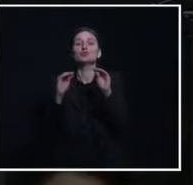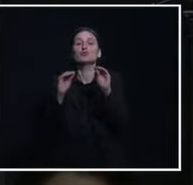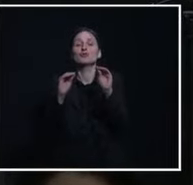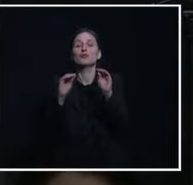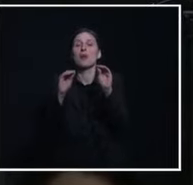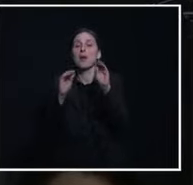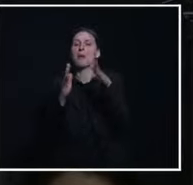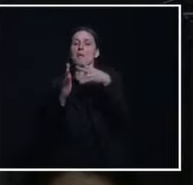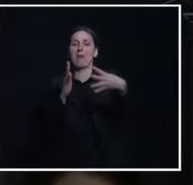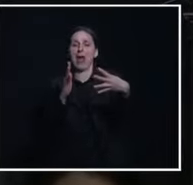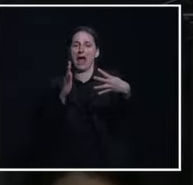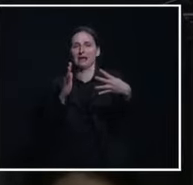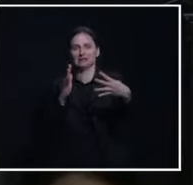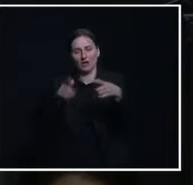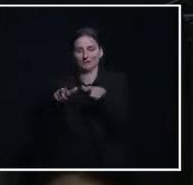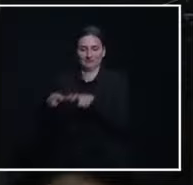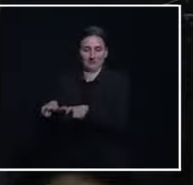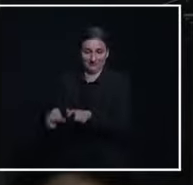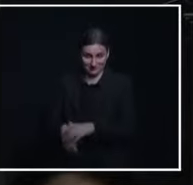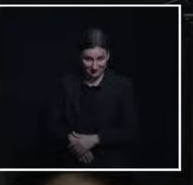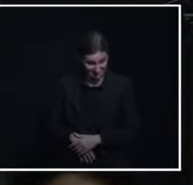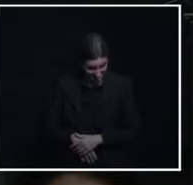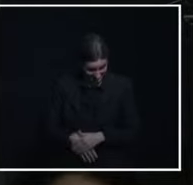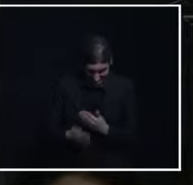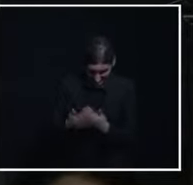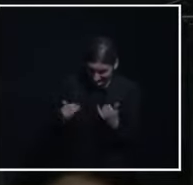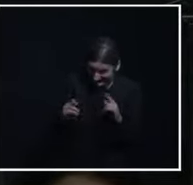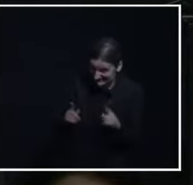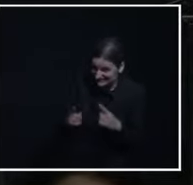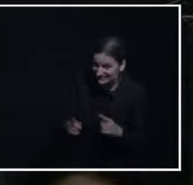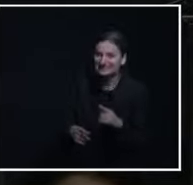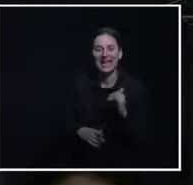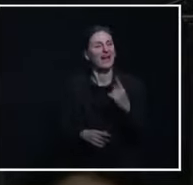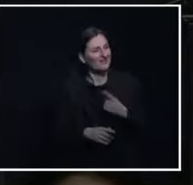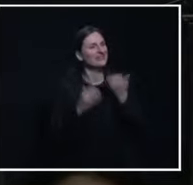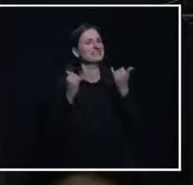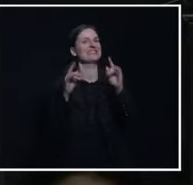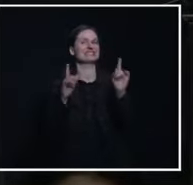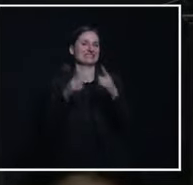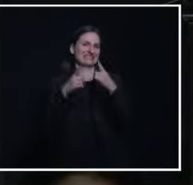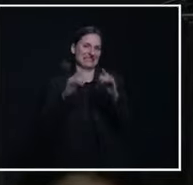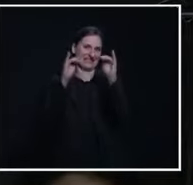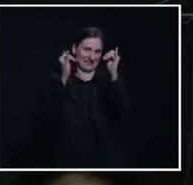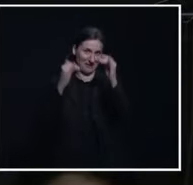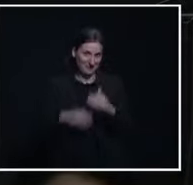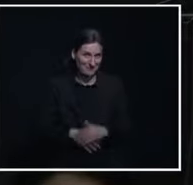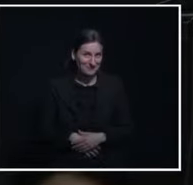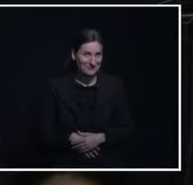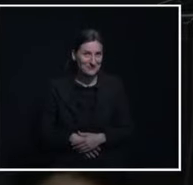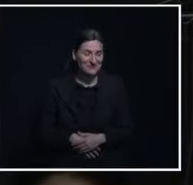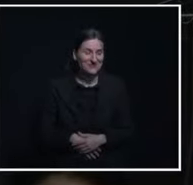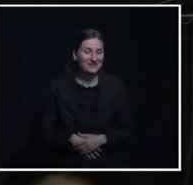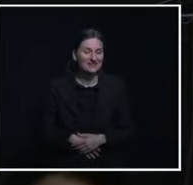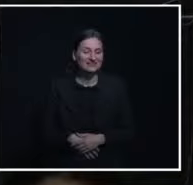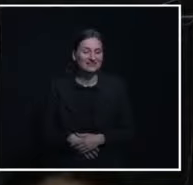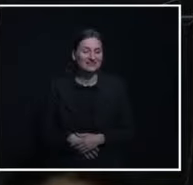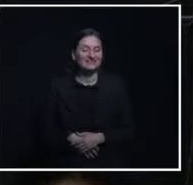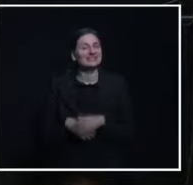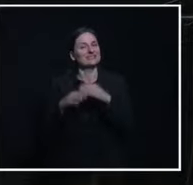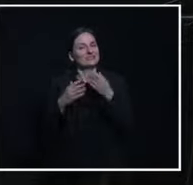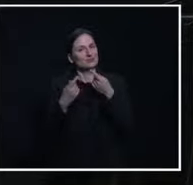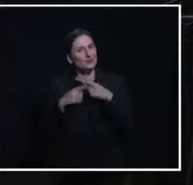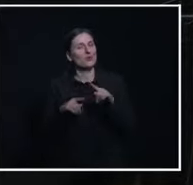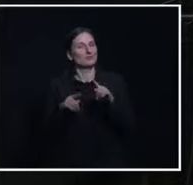darum singen wir jetzt, oder? Und darum singen wir jetzt. Schauen Sie, der Gesang